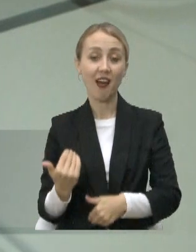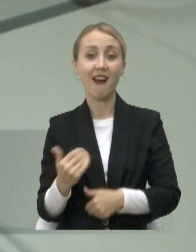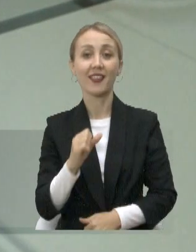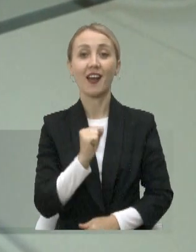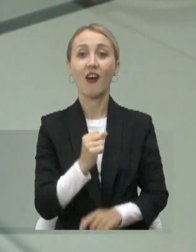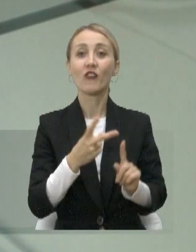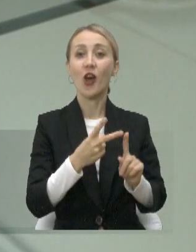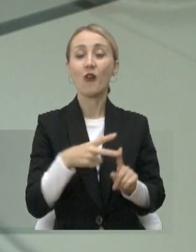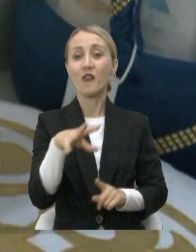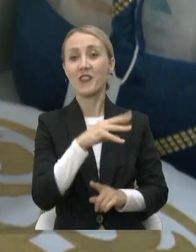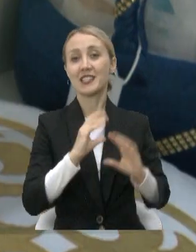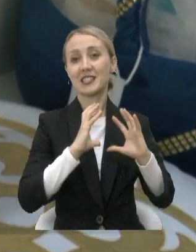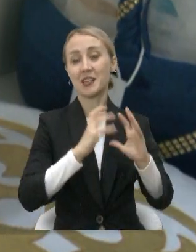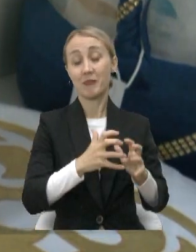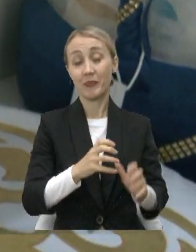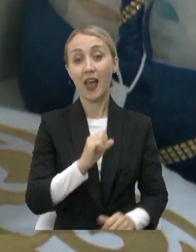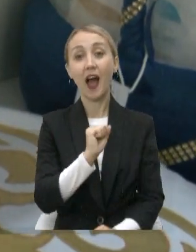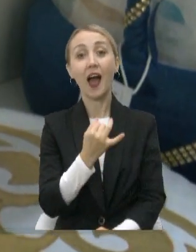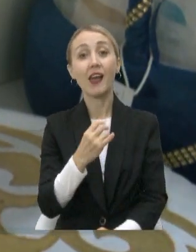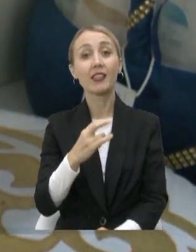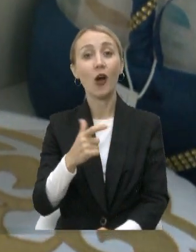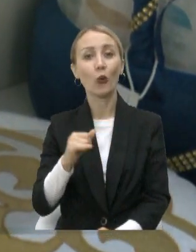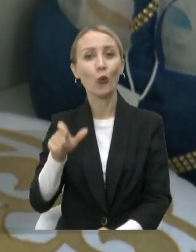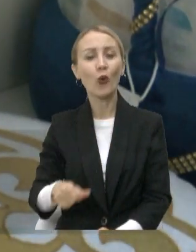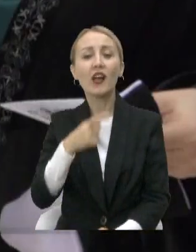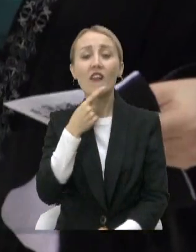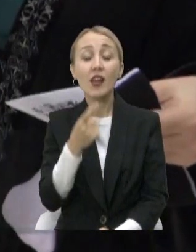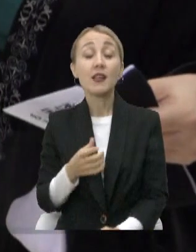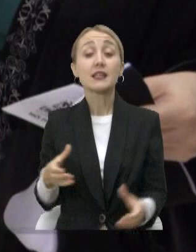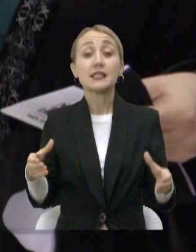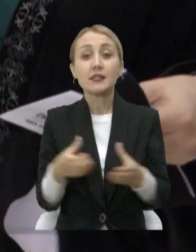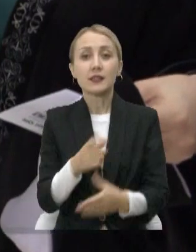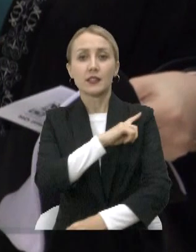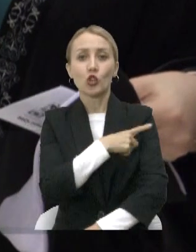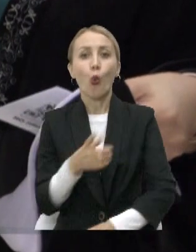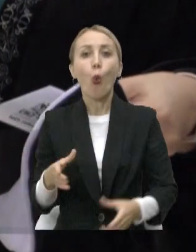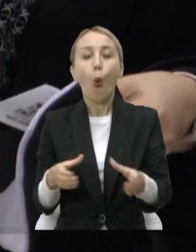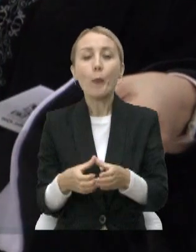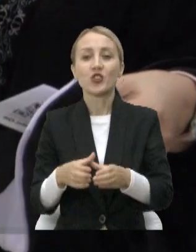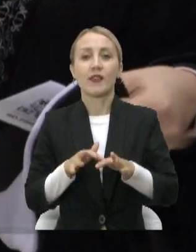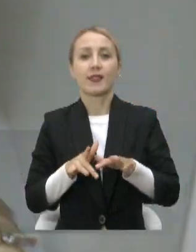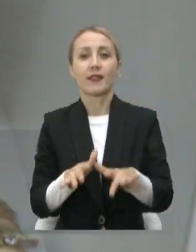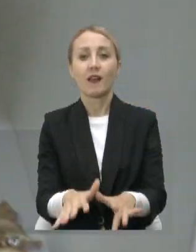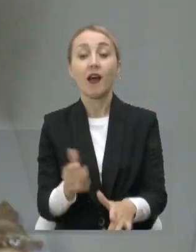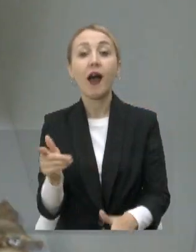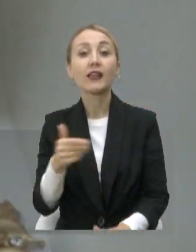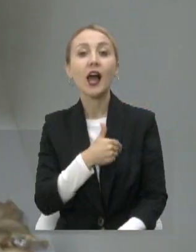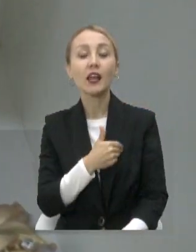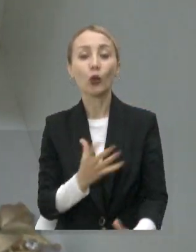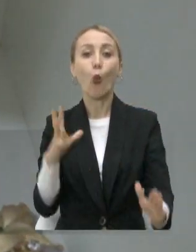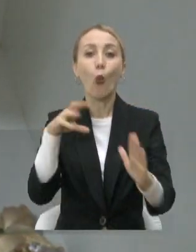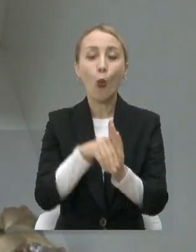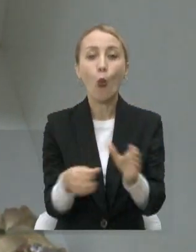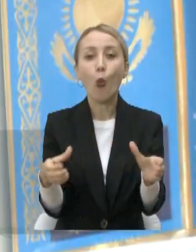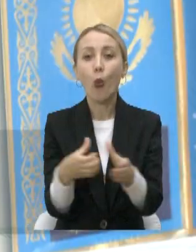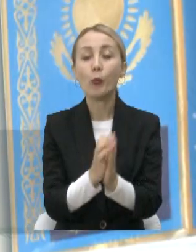главе с Айнур жахи най аргу Мухамед Рахимова объединили свои силы для общего дела они стремятся внести вклад в общество